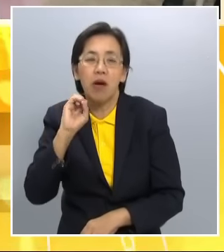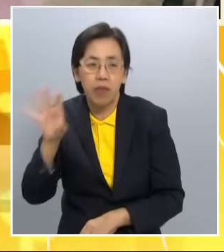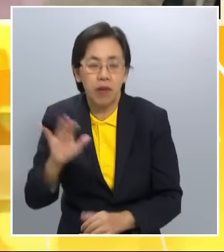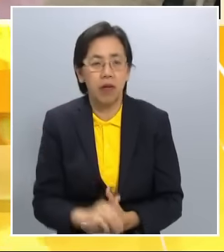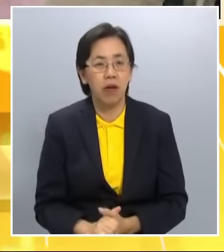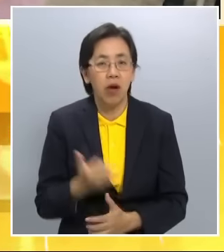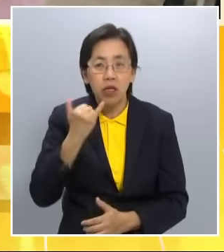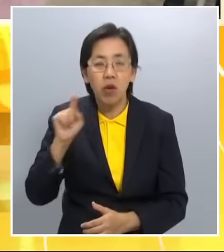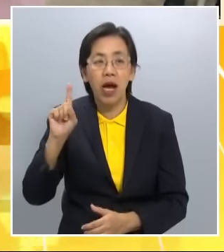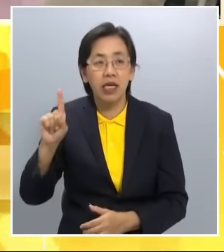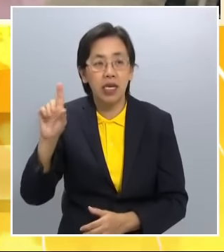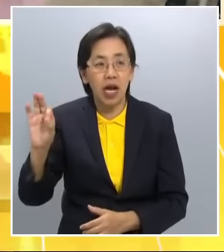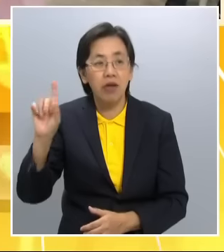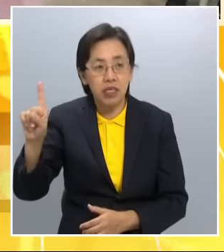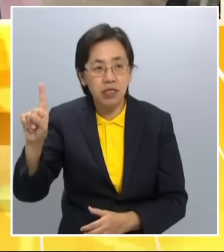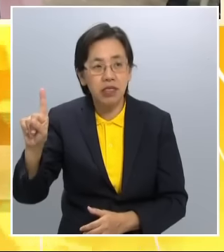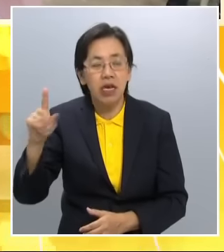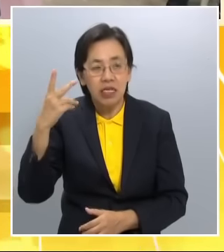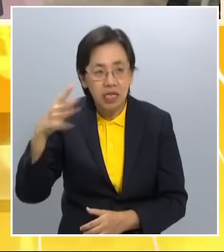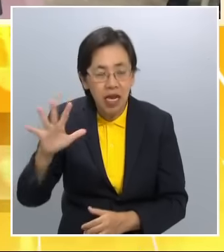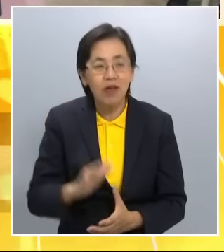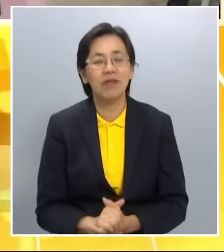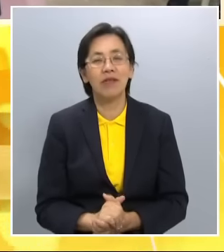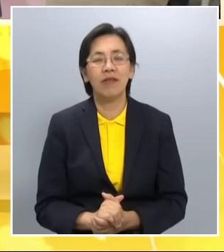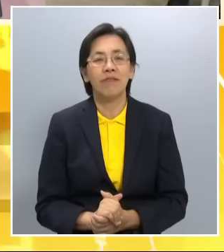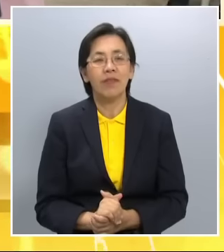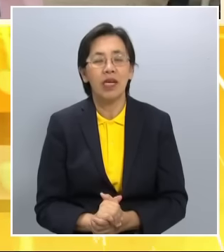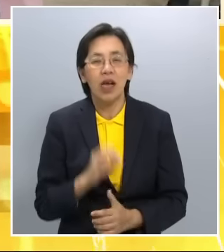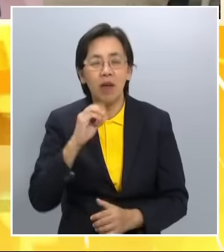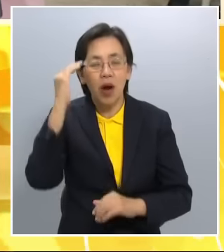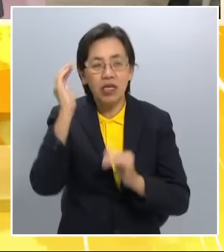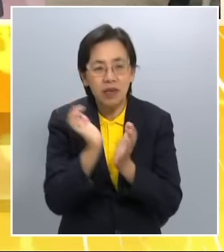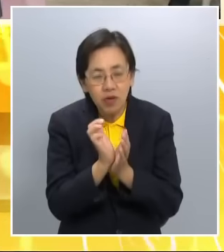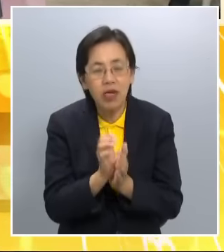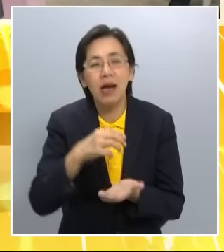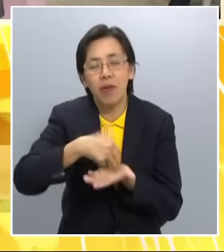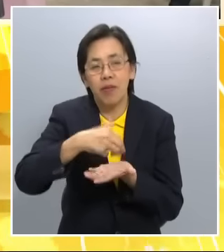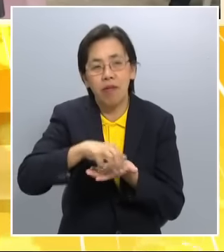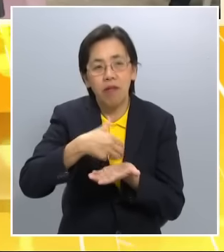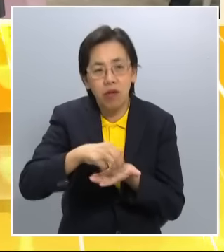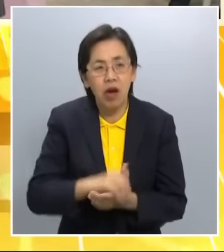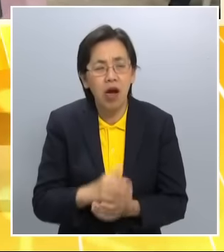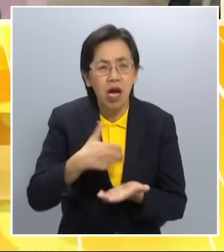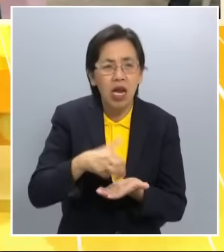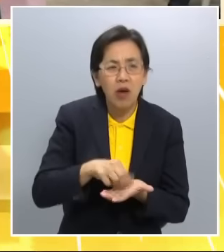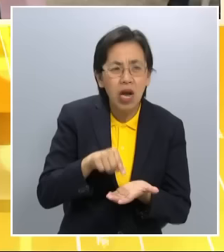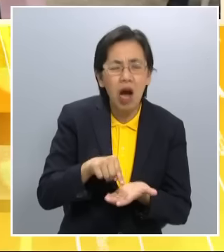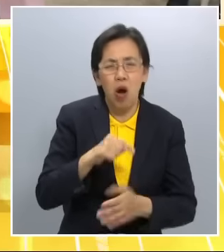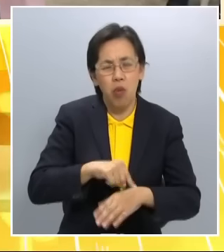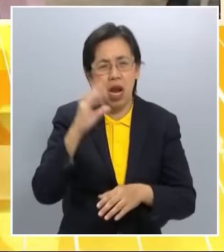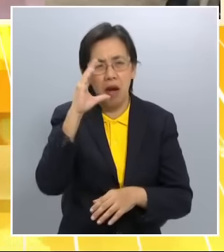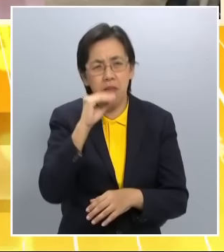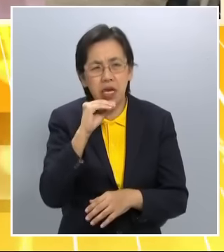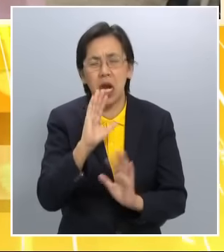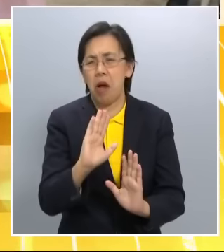เขาเลยโทรมาที่สน.ก็เลยเล่าตามที่ตรงนี้ฮะแล้วก็เขาก็บอกว่าอันนี้มันเป็นยามพิการ